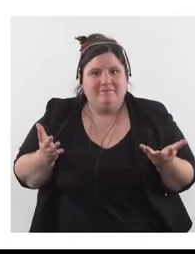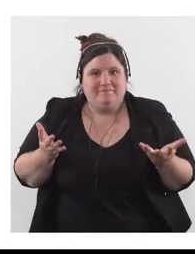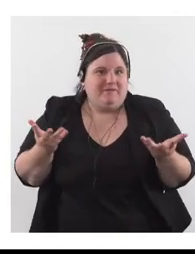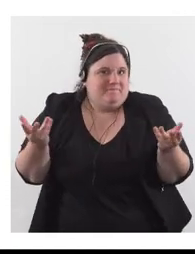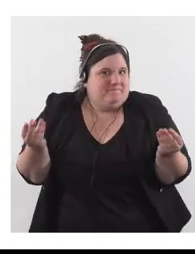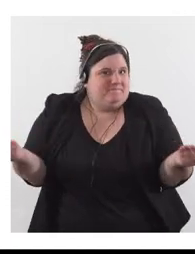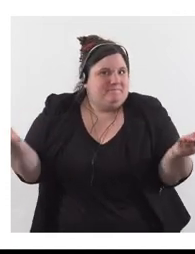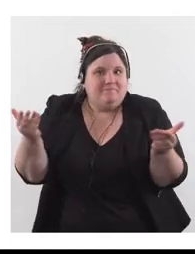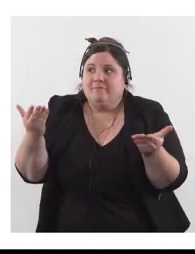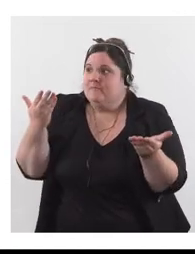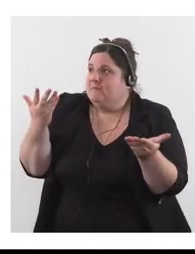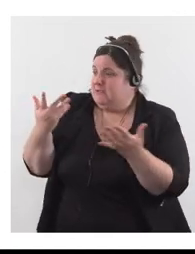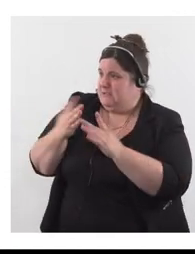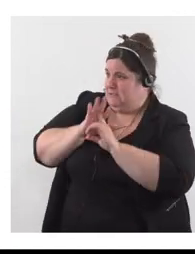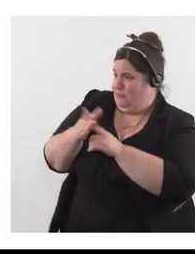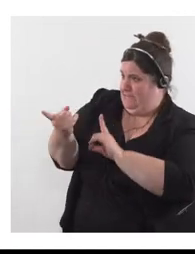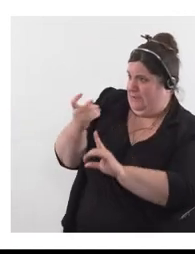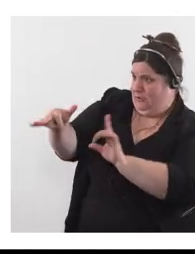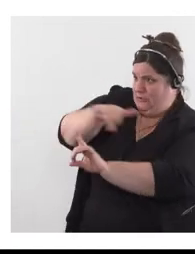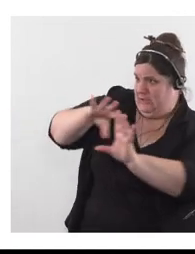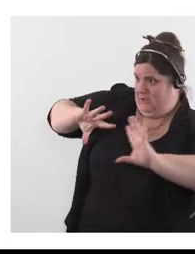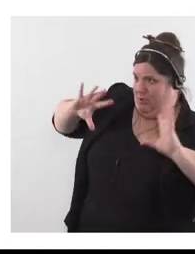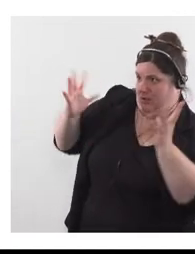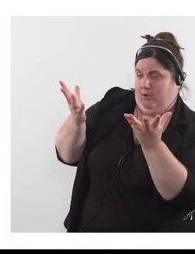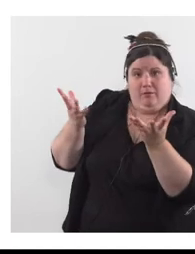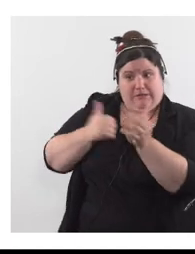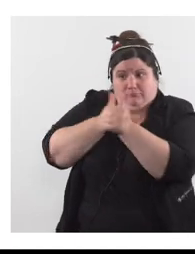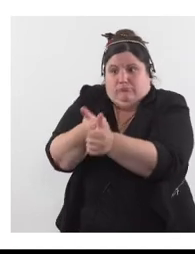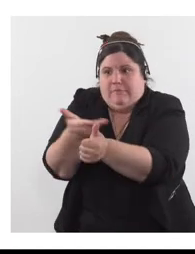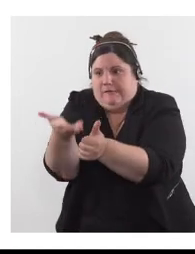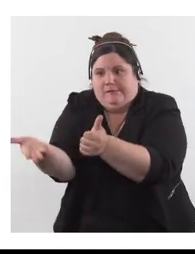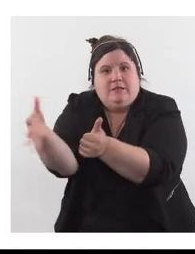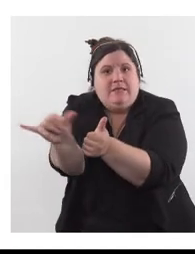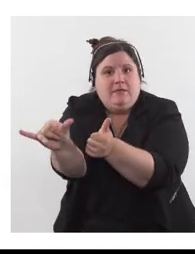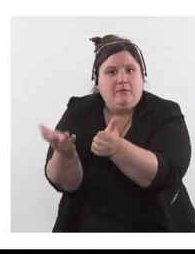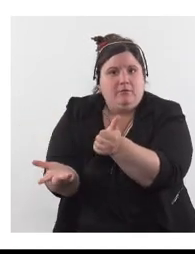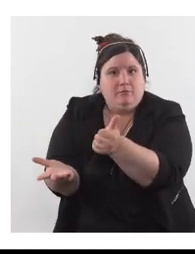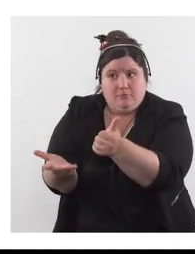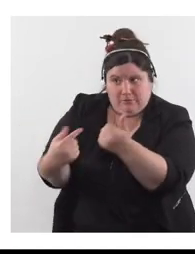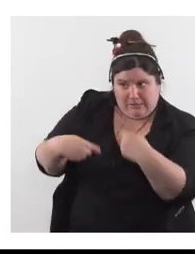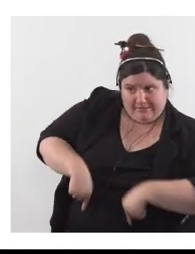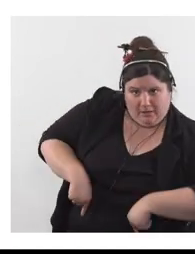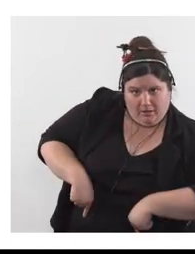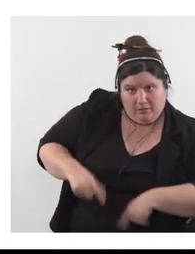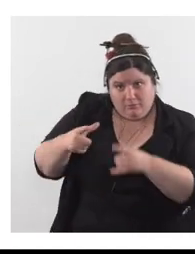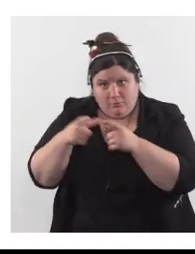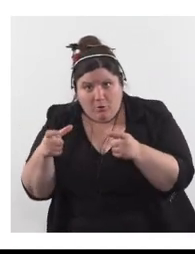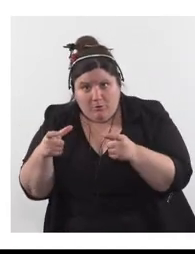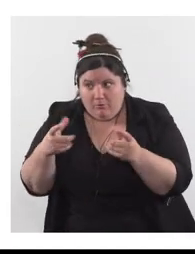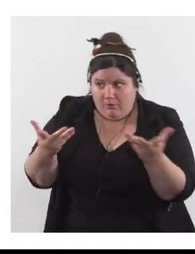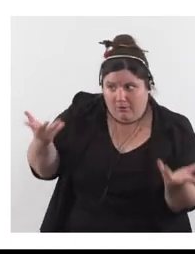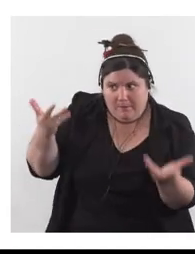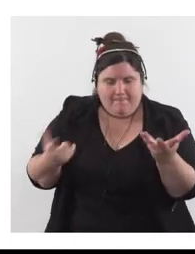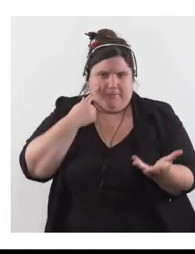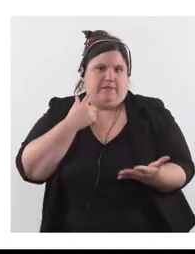fait. Mais c'est un vrai enjeu sur lequel nous devons tous travailler et réfléchir pour en faire quelque chose